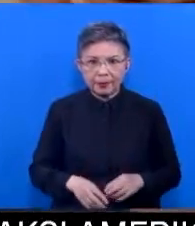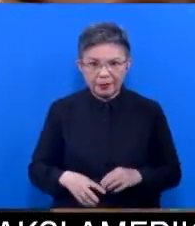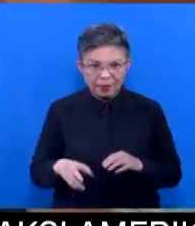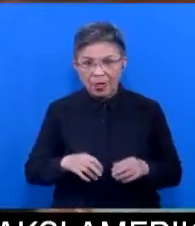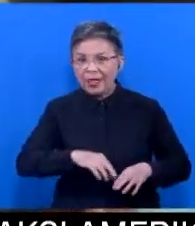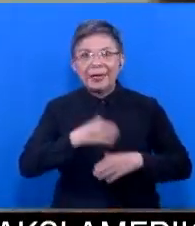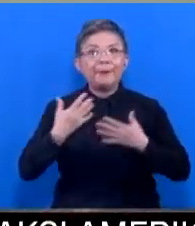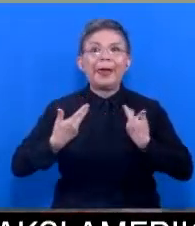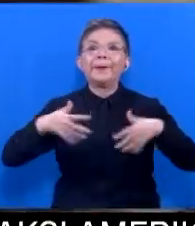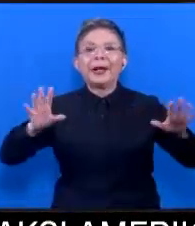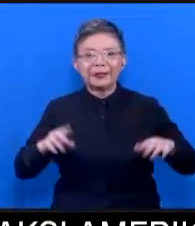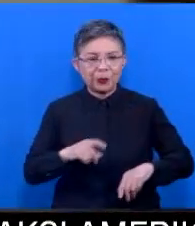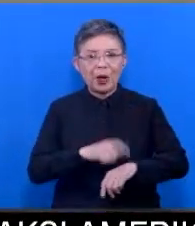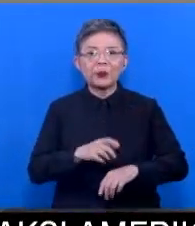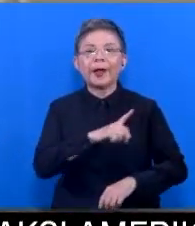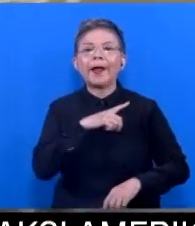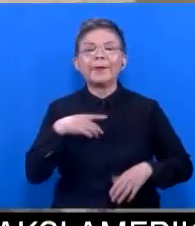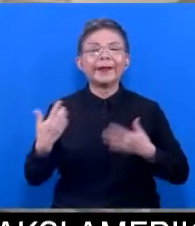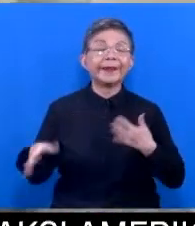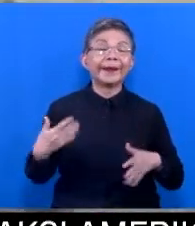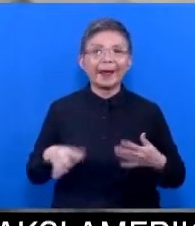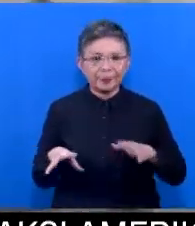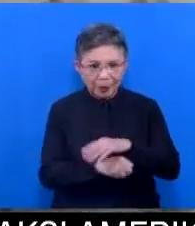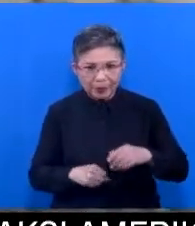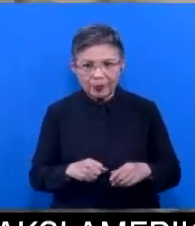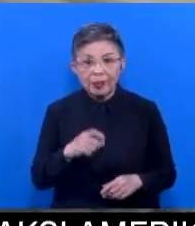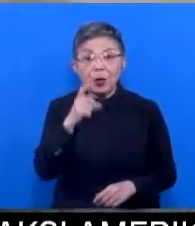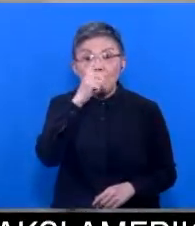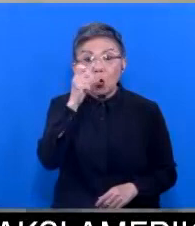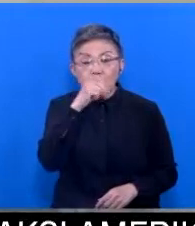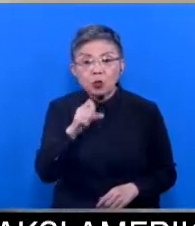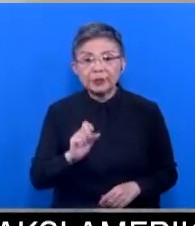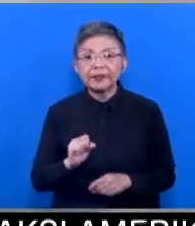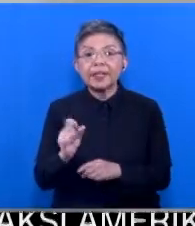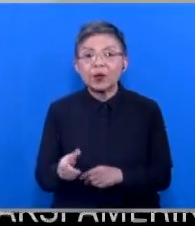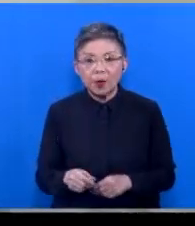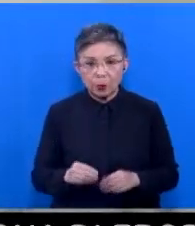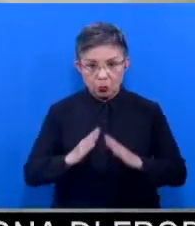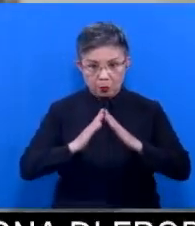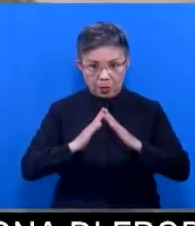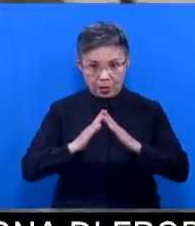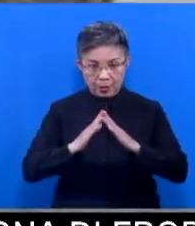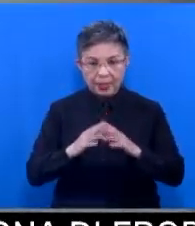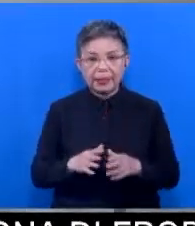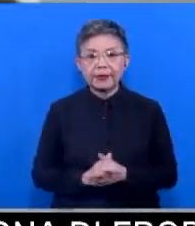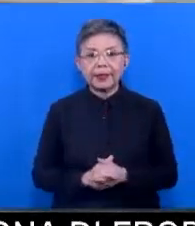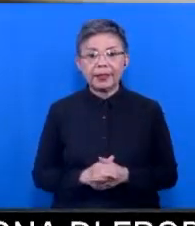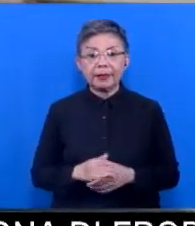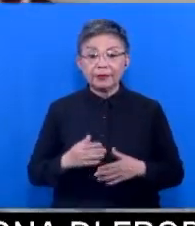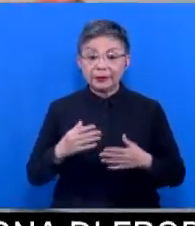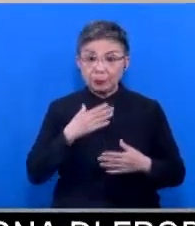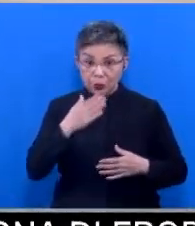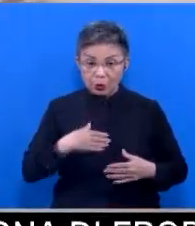secara leluasa dalam waktu lama. Modusnya adalah berpura-pura menyewa rumah, sehingga pelaku mendapat akses